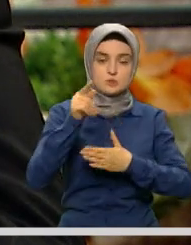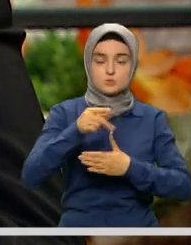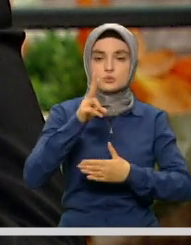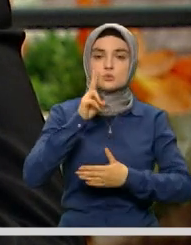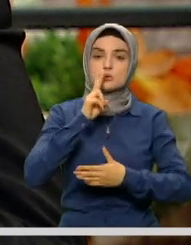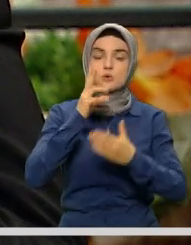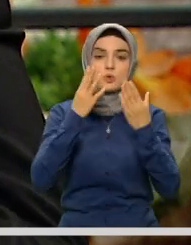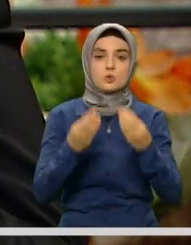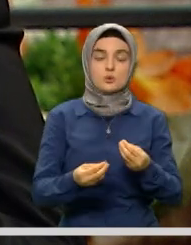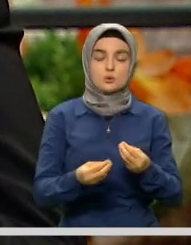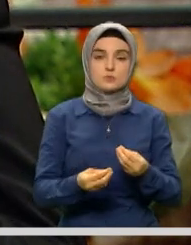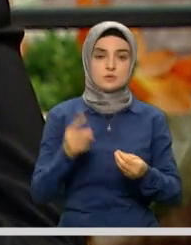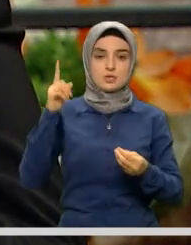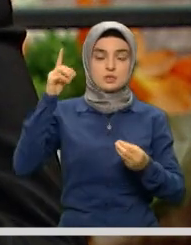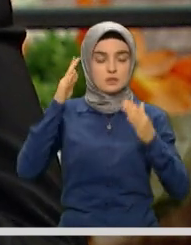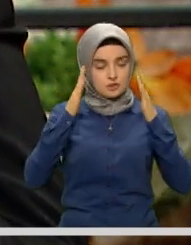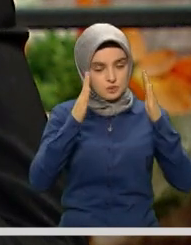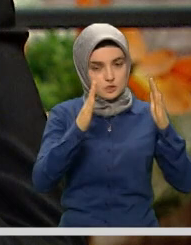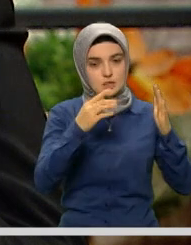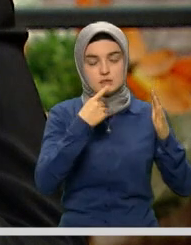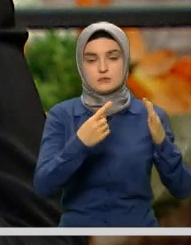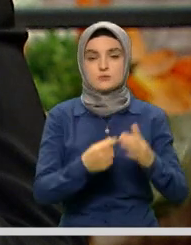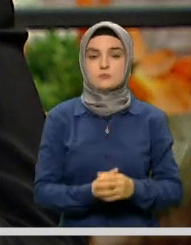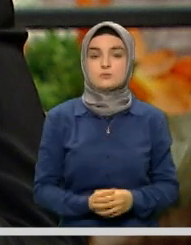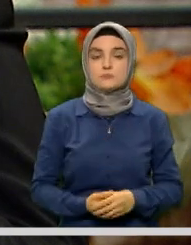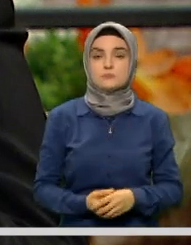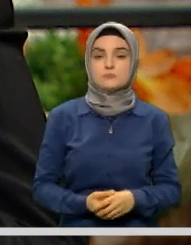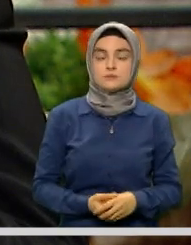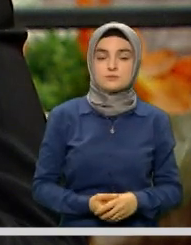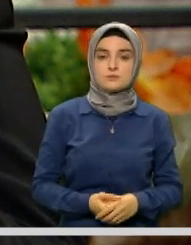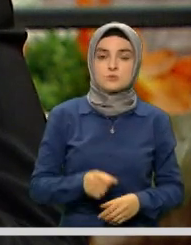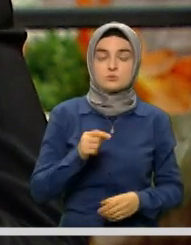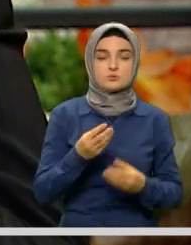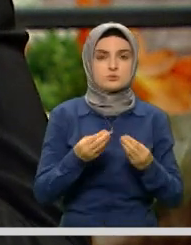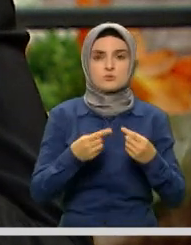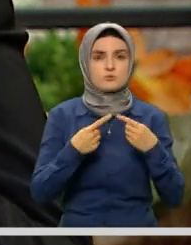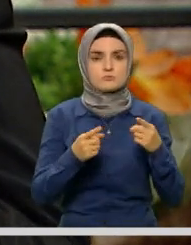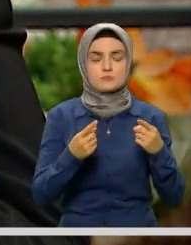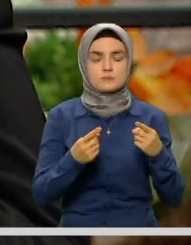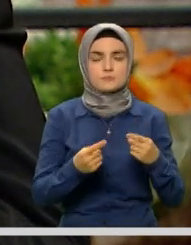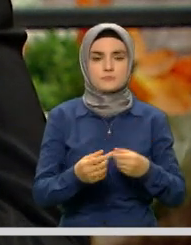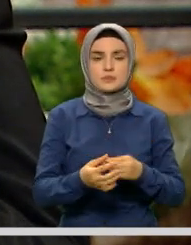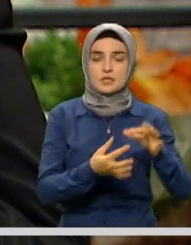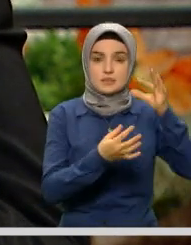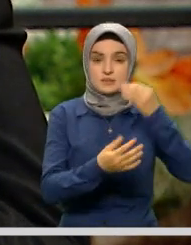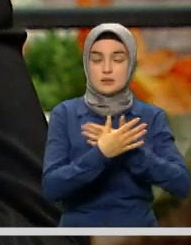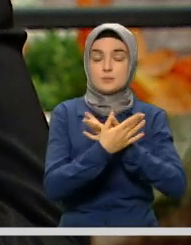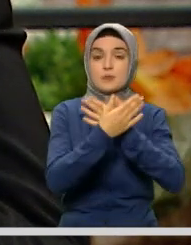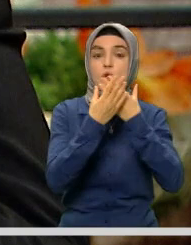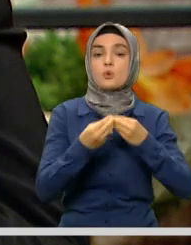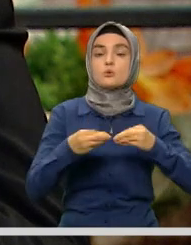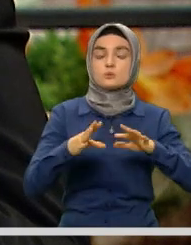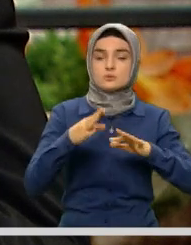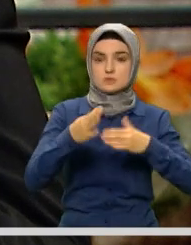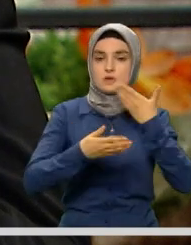de Allah'a yöneldi. Burada çok ilginç, yani insanın melek olmadığına aslında bir vurgu